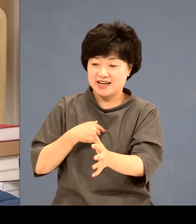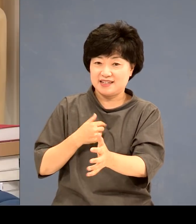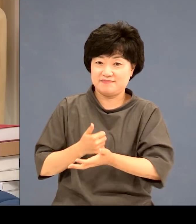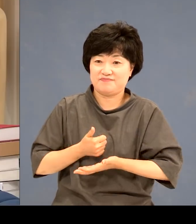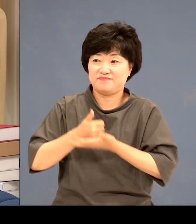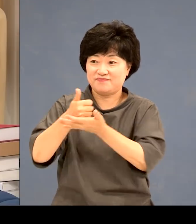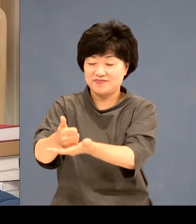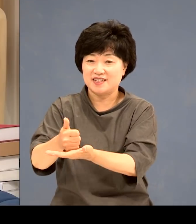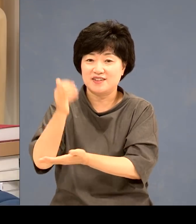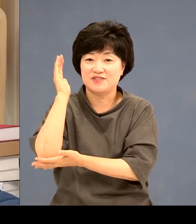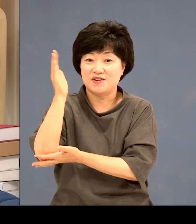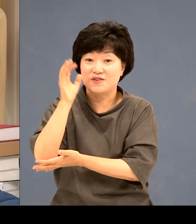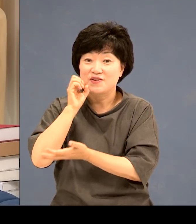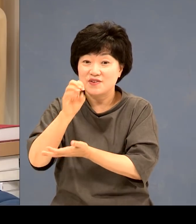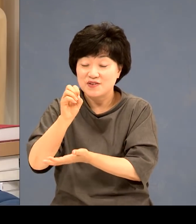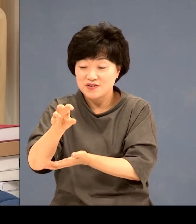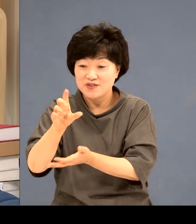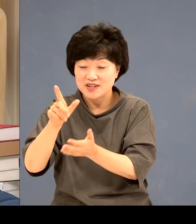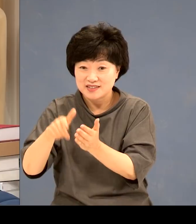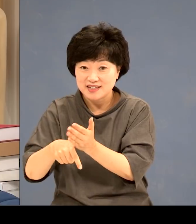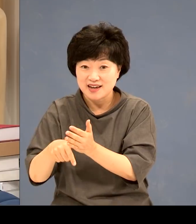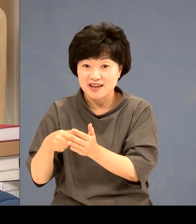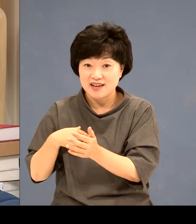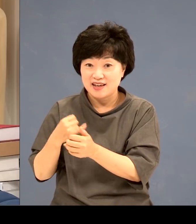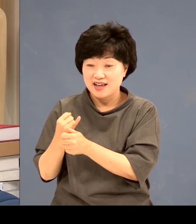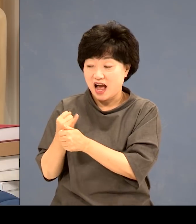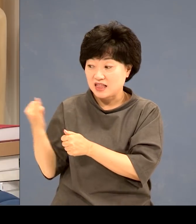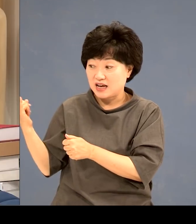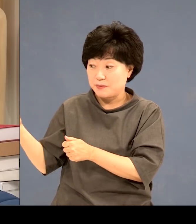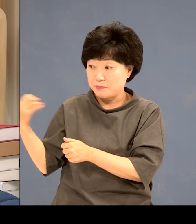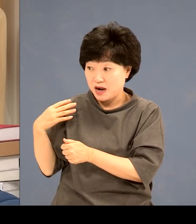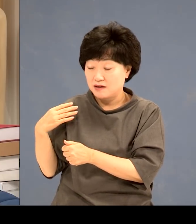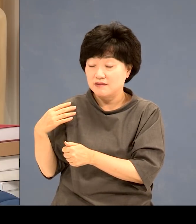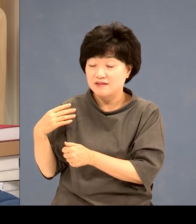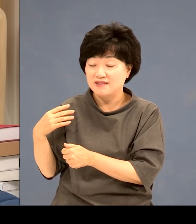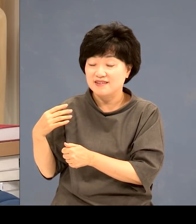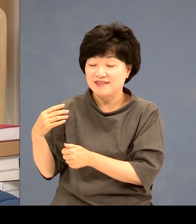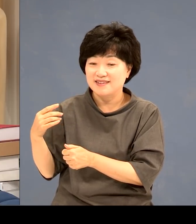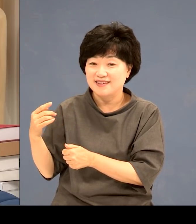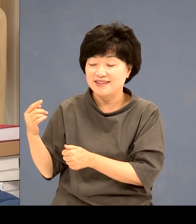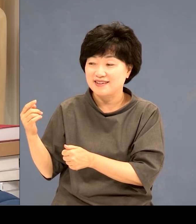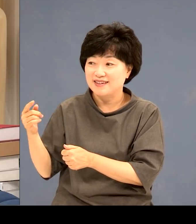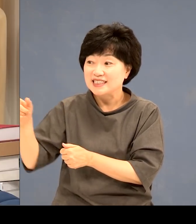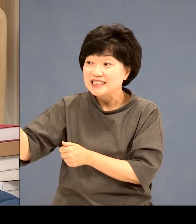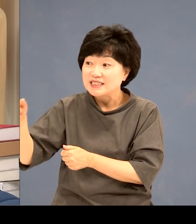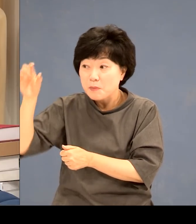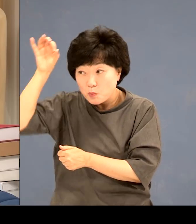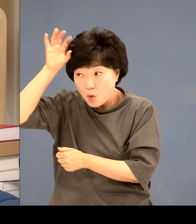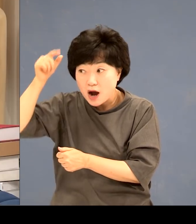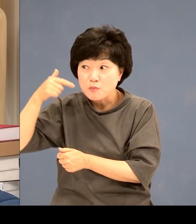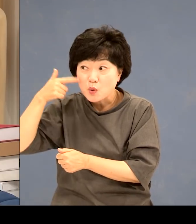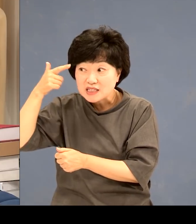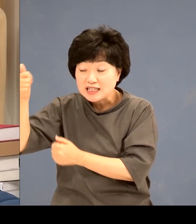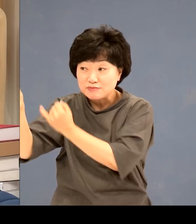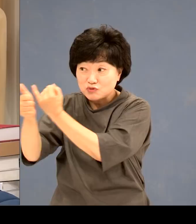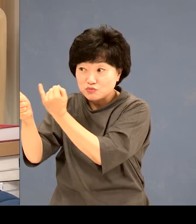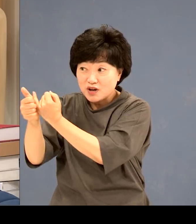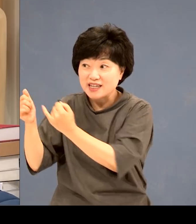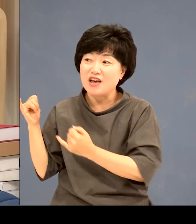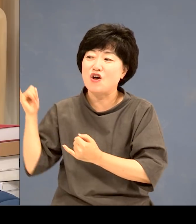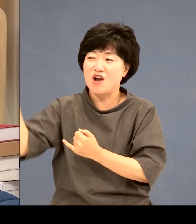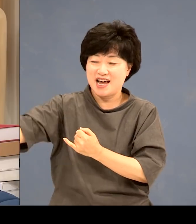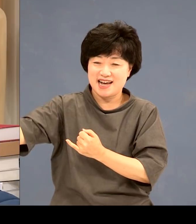그 모임에 이제 갔는데 저희 아내가 포항에 계시는 그 목사님께 연락을 한 거예요. 저희 남편이